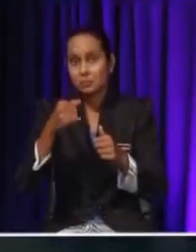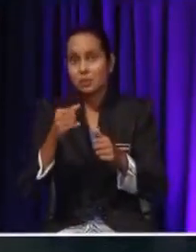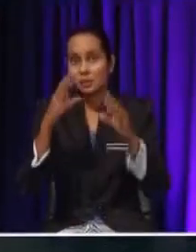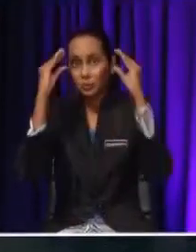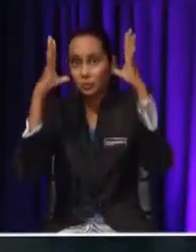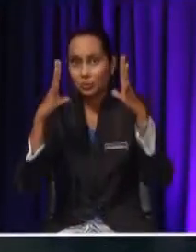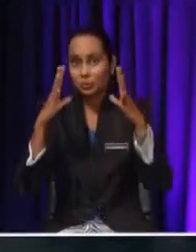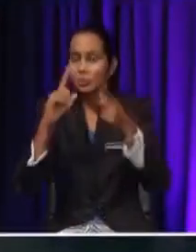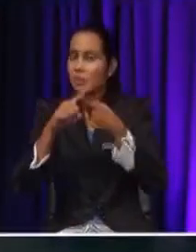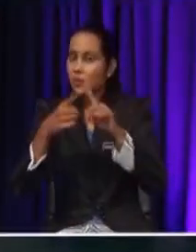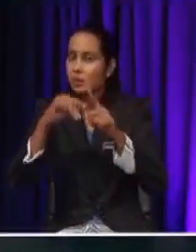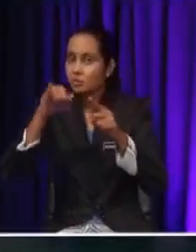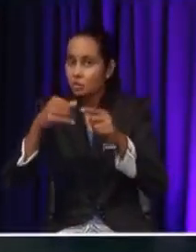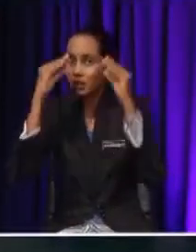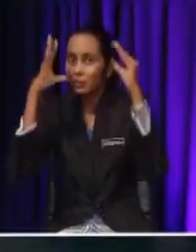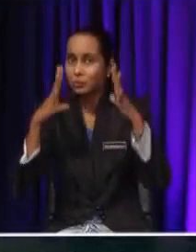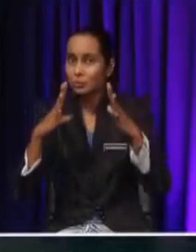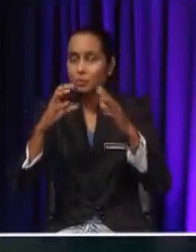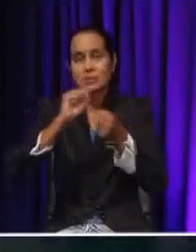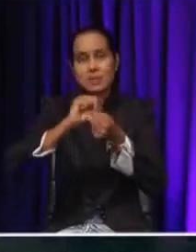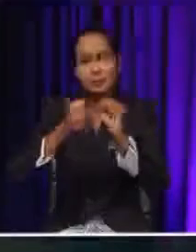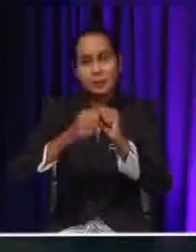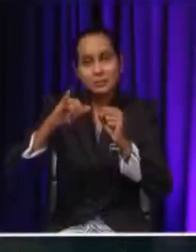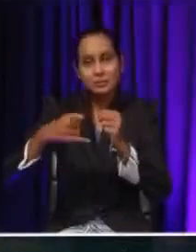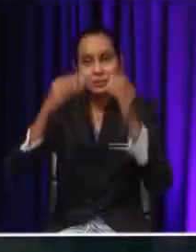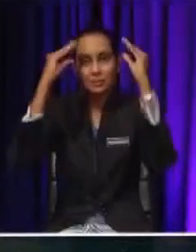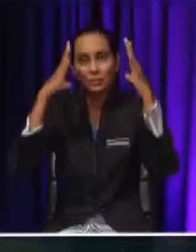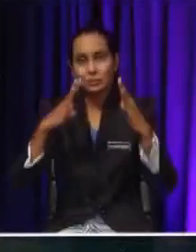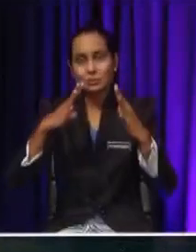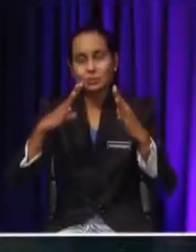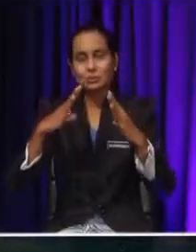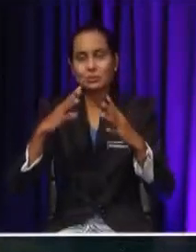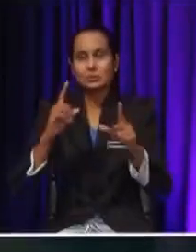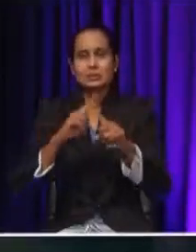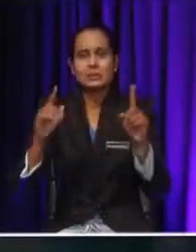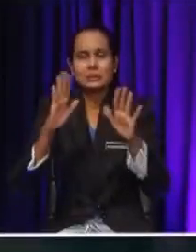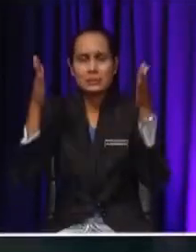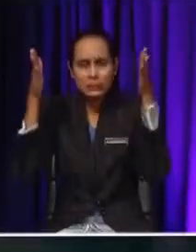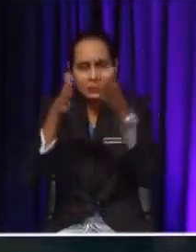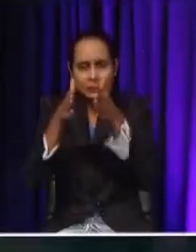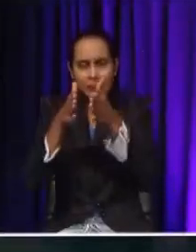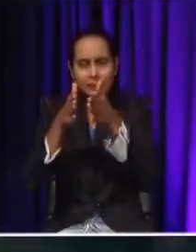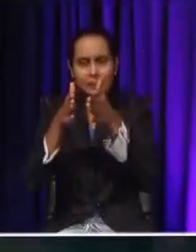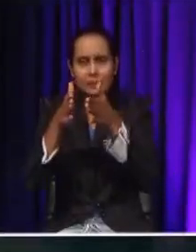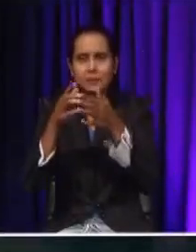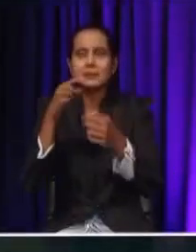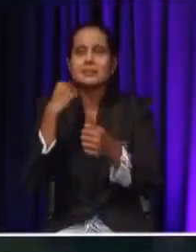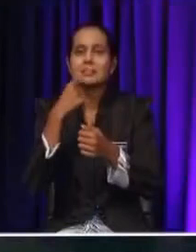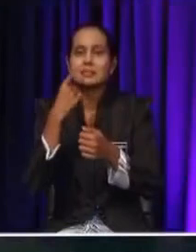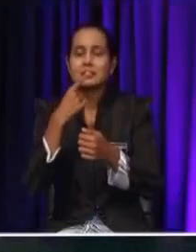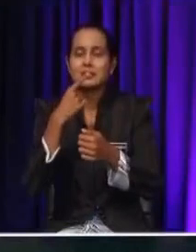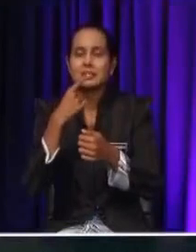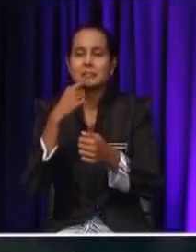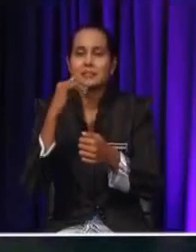kawan-kawan kita pun guru juga sahabat kita pun guru juga ah jadi kita jangan sampaikan pemikiran kita jadi siapa